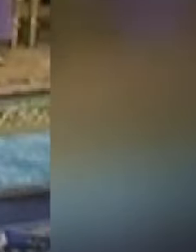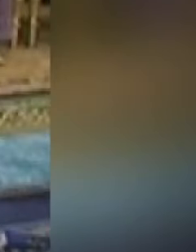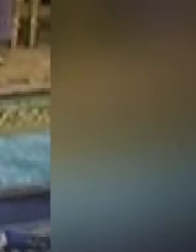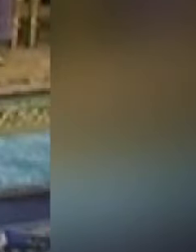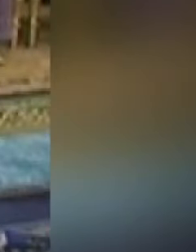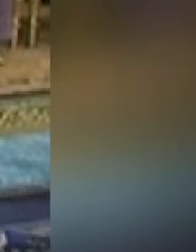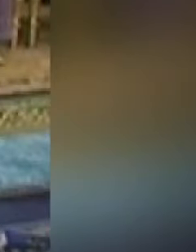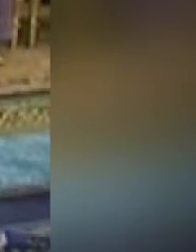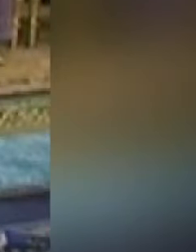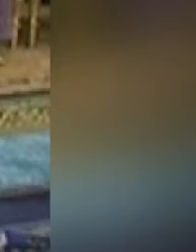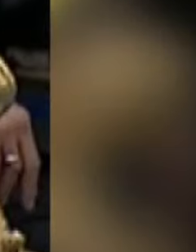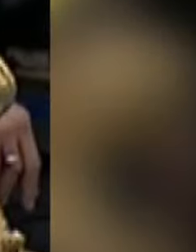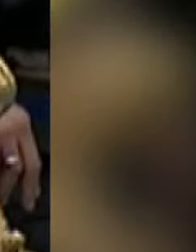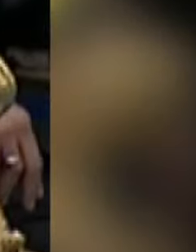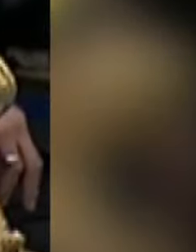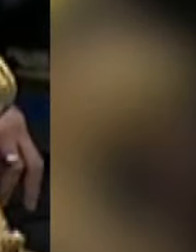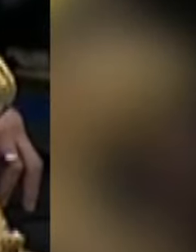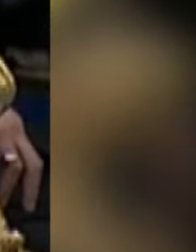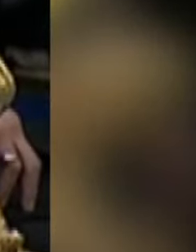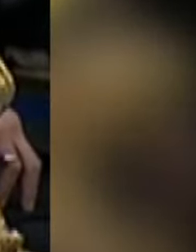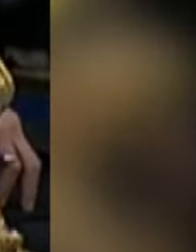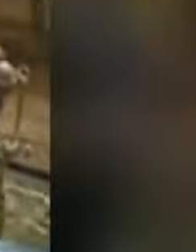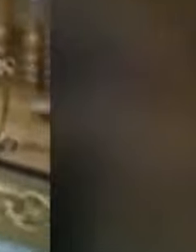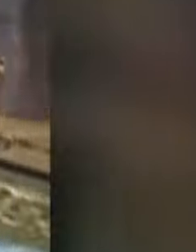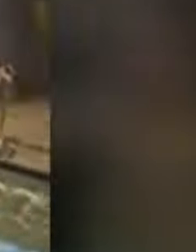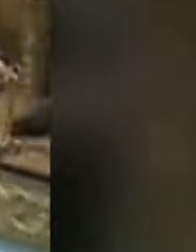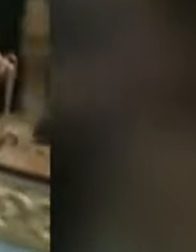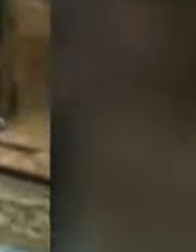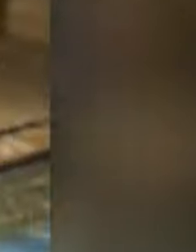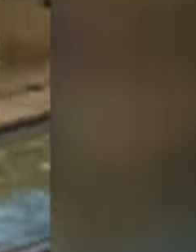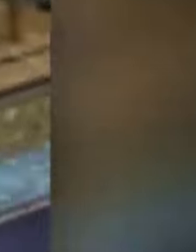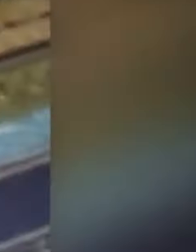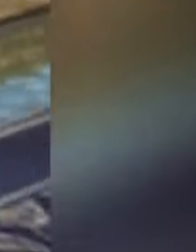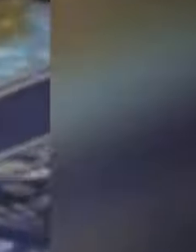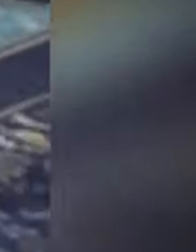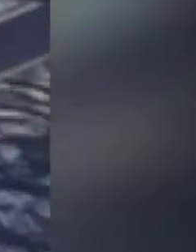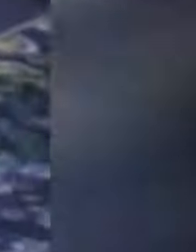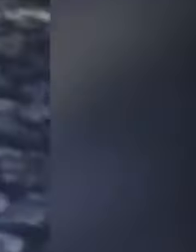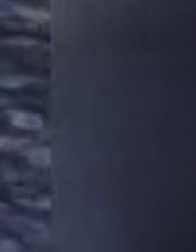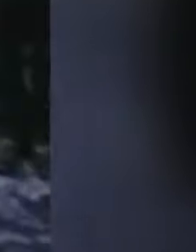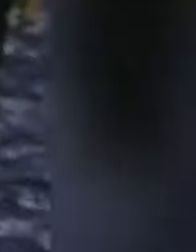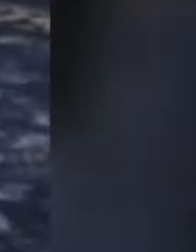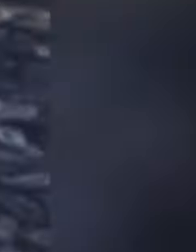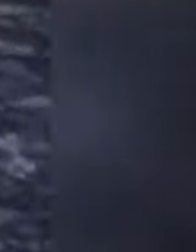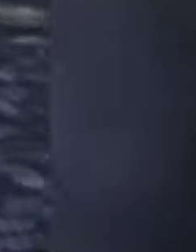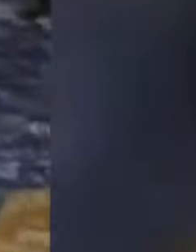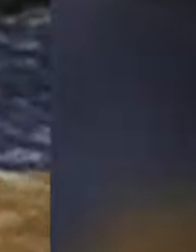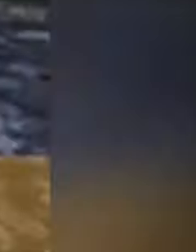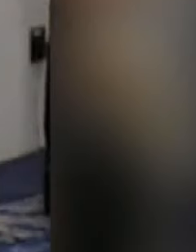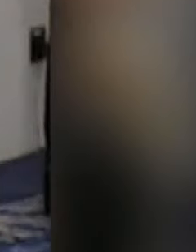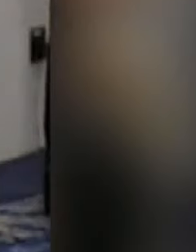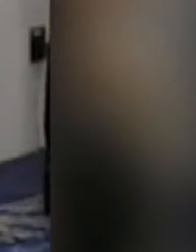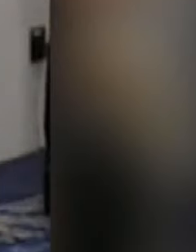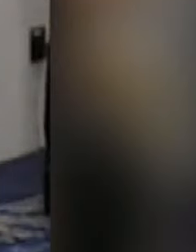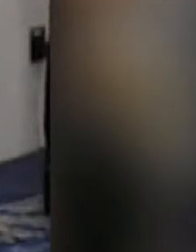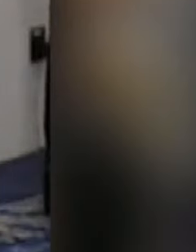yang terjalin sejak sekian lama antara Kebawah Duli Yang Maha Mulia dan Kebawah Duli Yang Maha Mulia Seri Paduka Baginda Yang di-Pertuan Agong